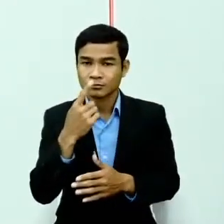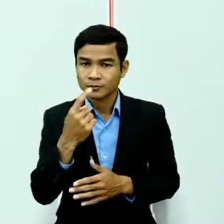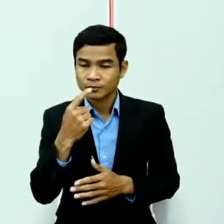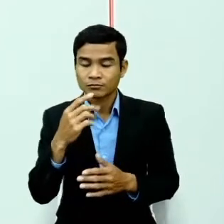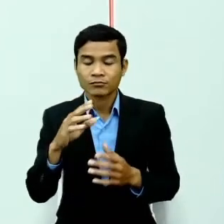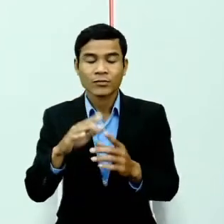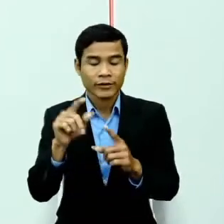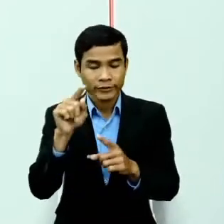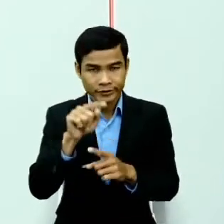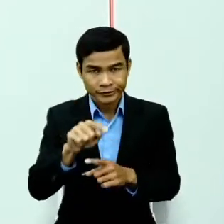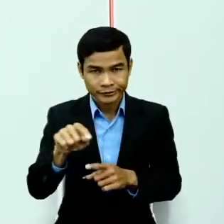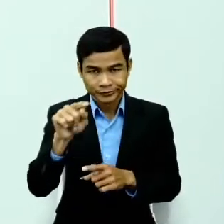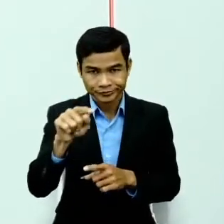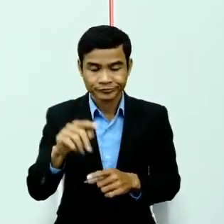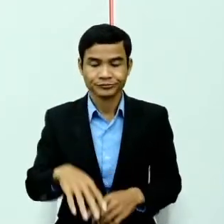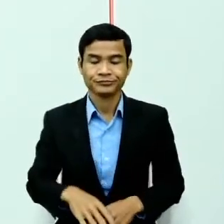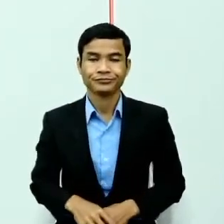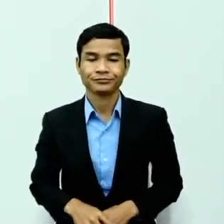vĩnh